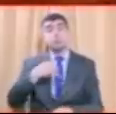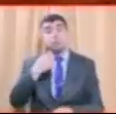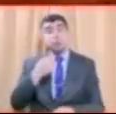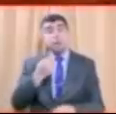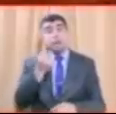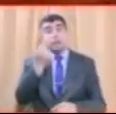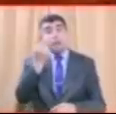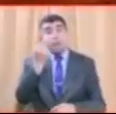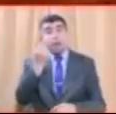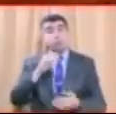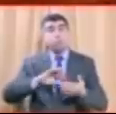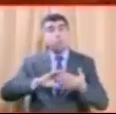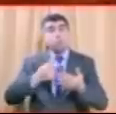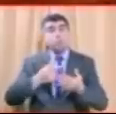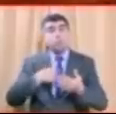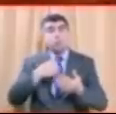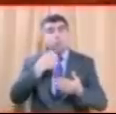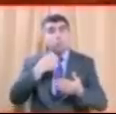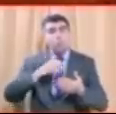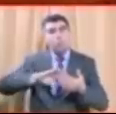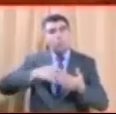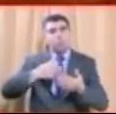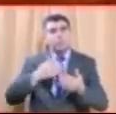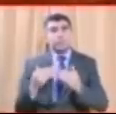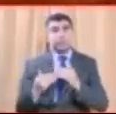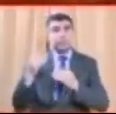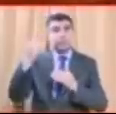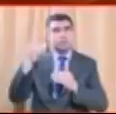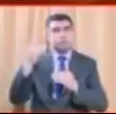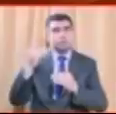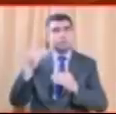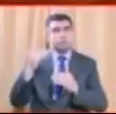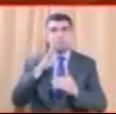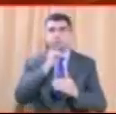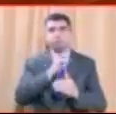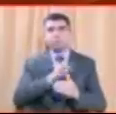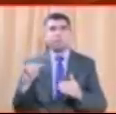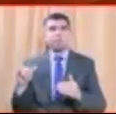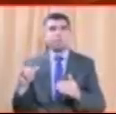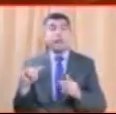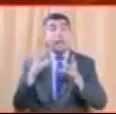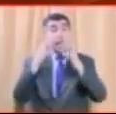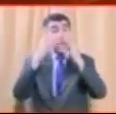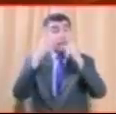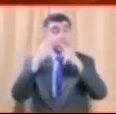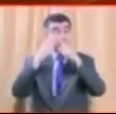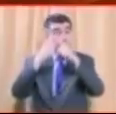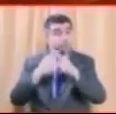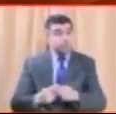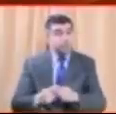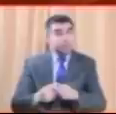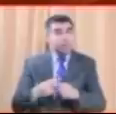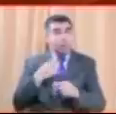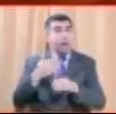الأسعار راه ما كيمكنش نقولوا الأسعار تزاد، هادشي كيتحسب. وراه قبيلة السيد